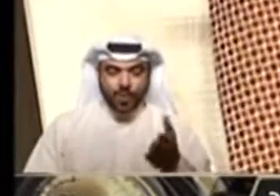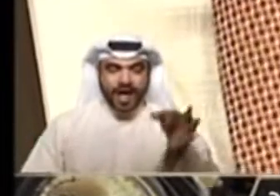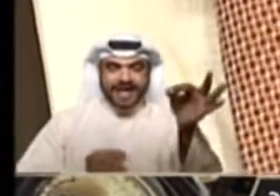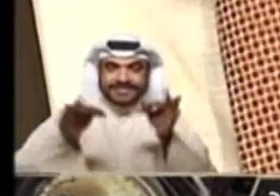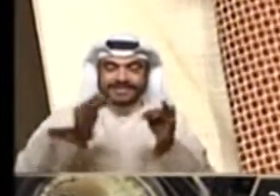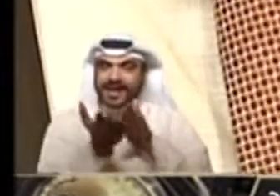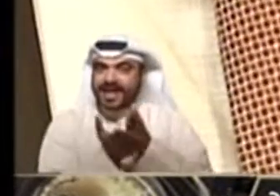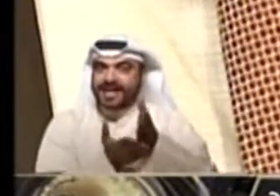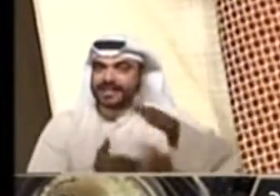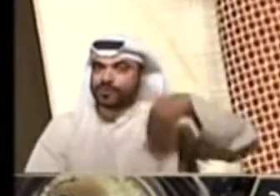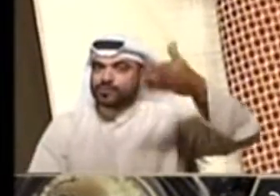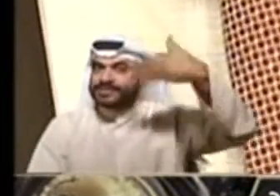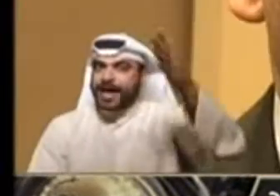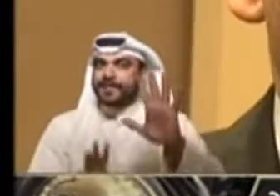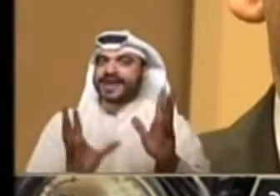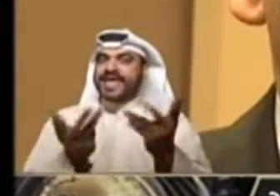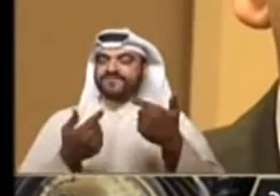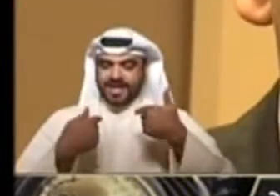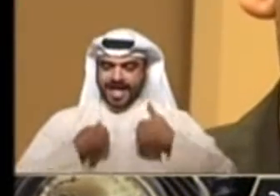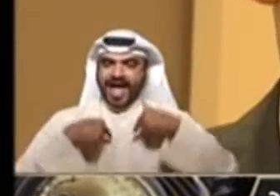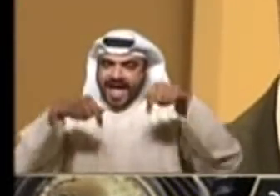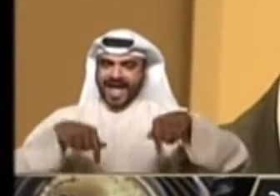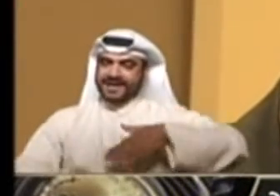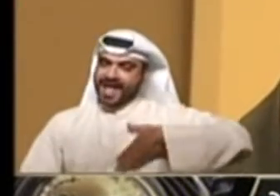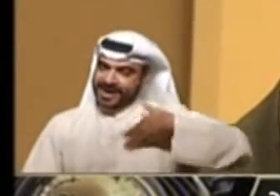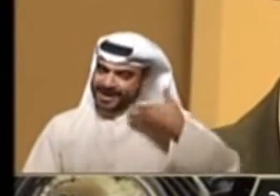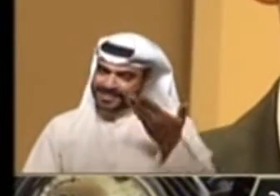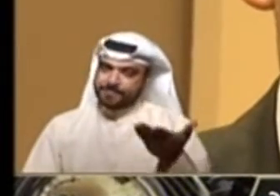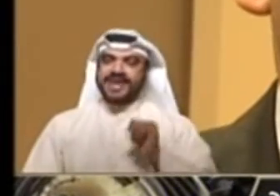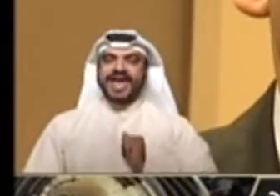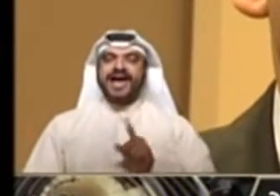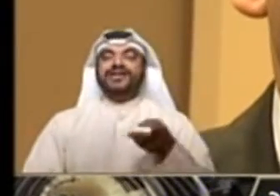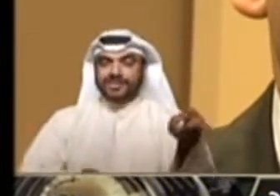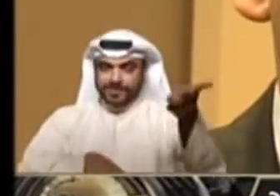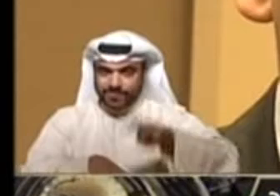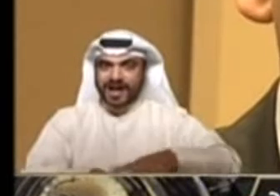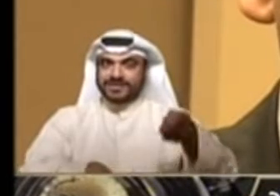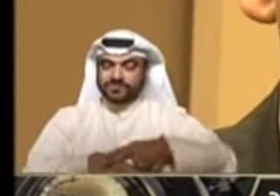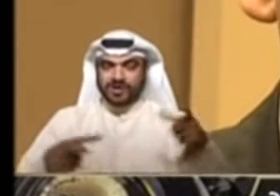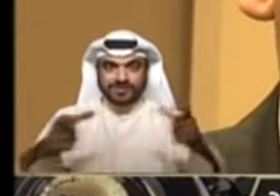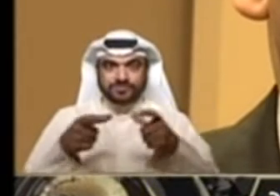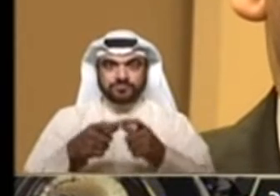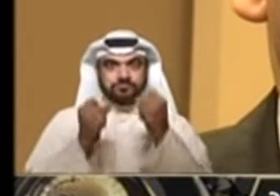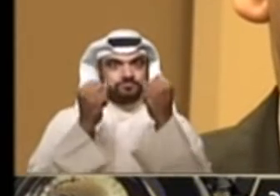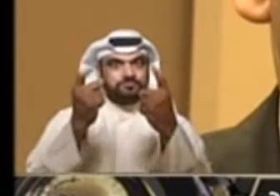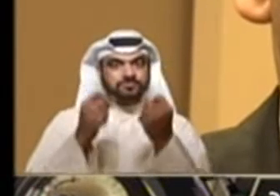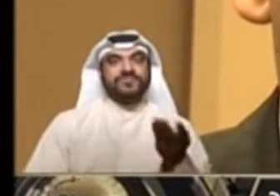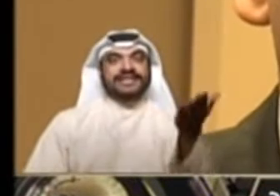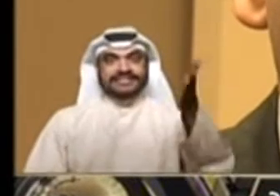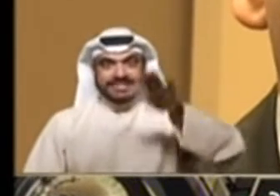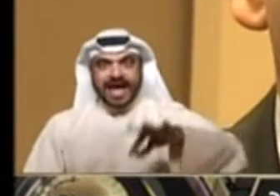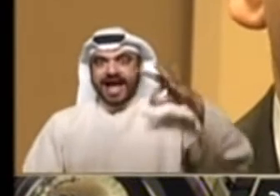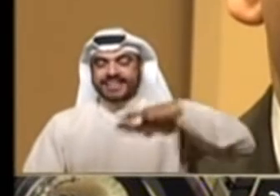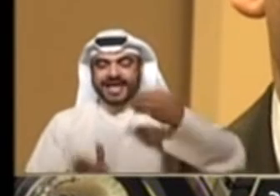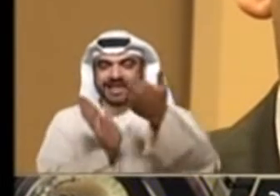استراتيجياتنا القادمة أيضا. احنا نتمنى أن هذه اللقاءات تكون قيمة مضافة